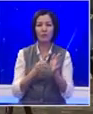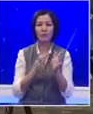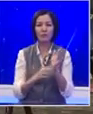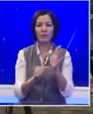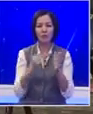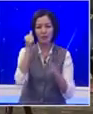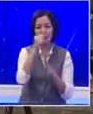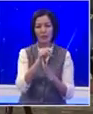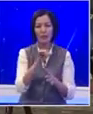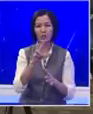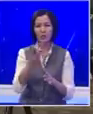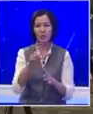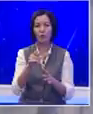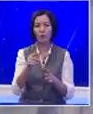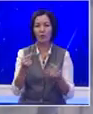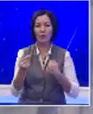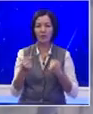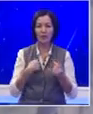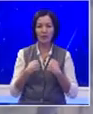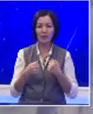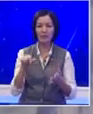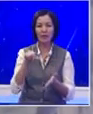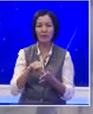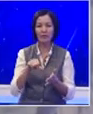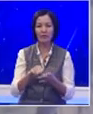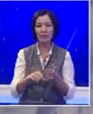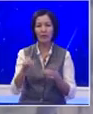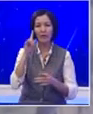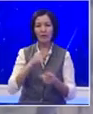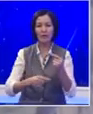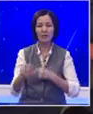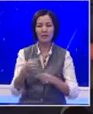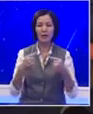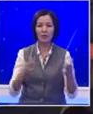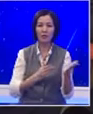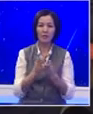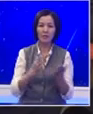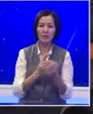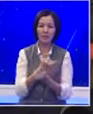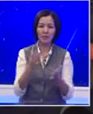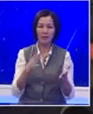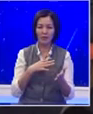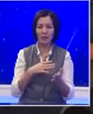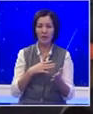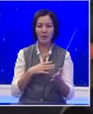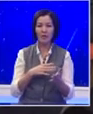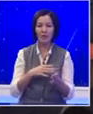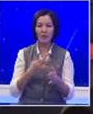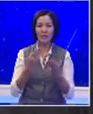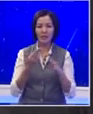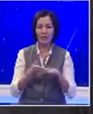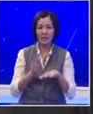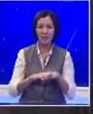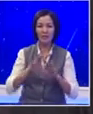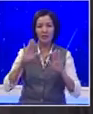жылы Чернобыль апатын залалсыздандыруға қатысқан. Елге оралғаннан кейін әртүрлі салада қызмет етті. Сол бір сүркөйлі жылдарды